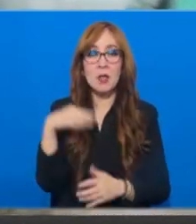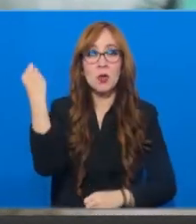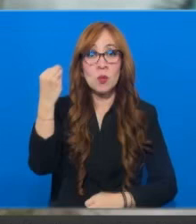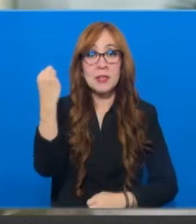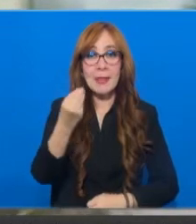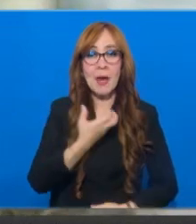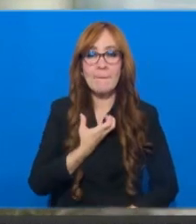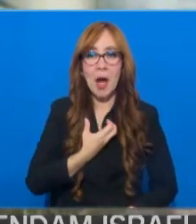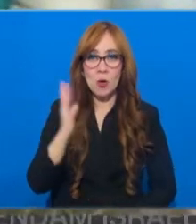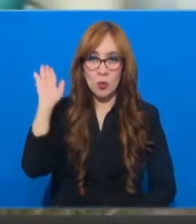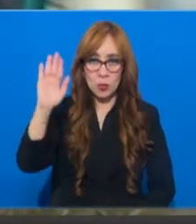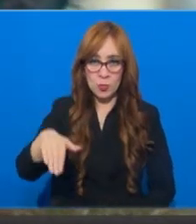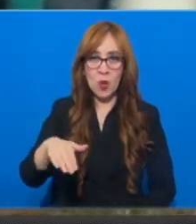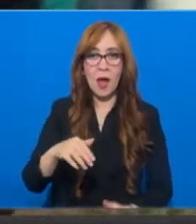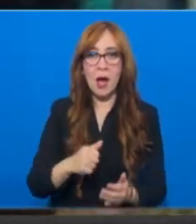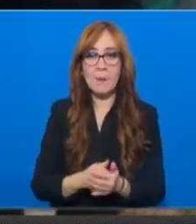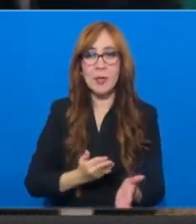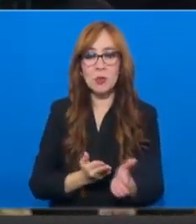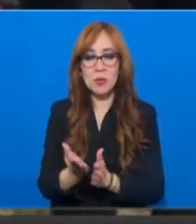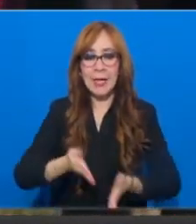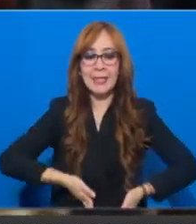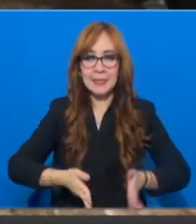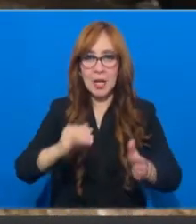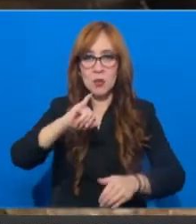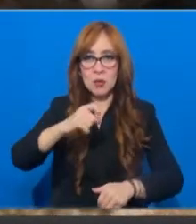hendak pulang ke daerah asal melalui jalur Cangar.